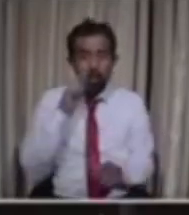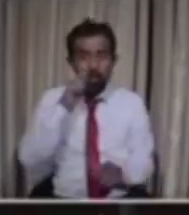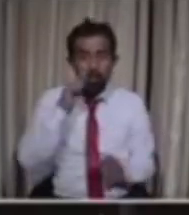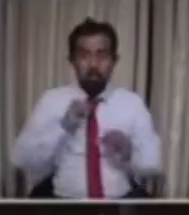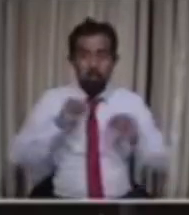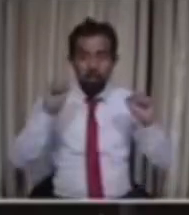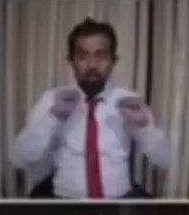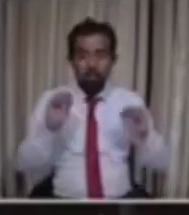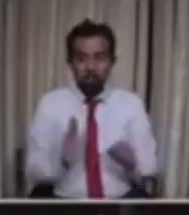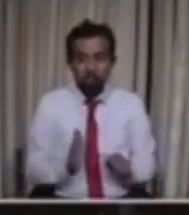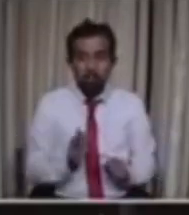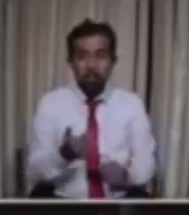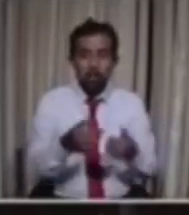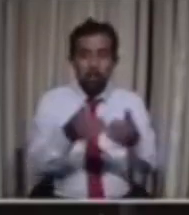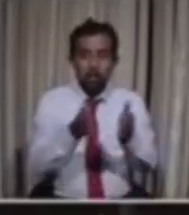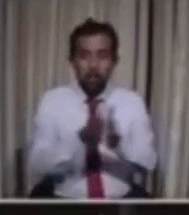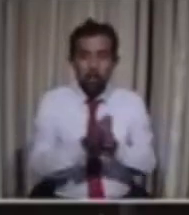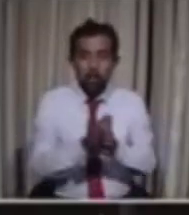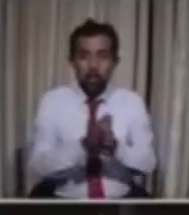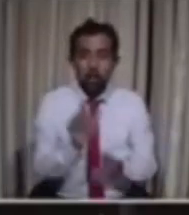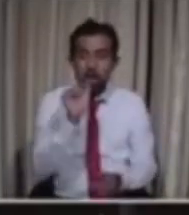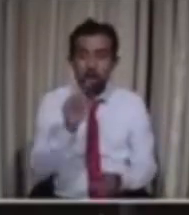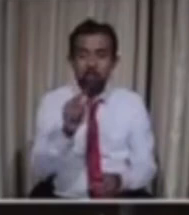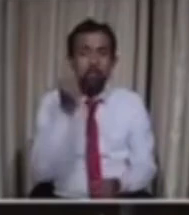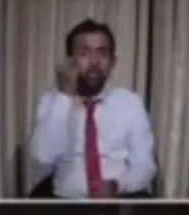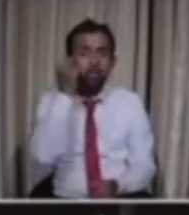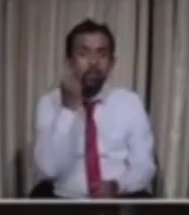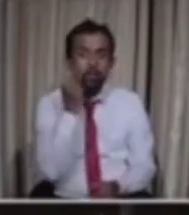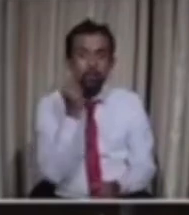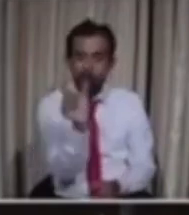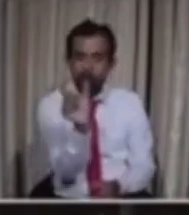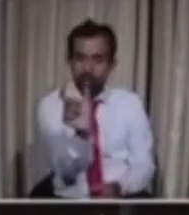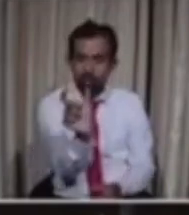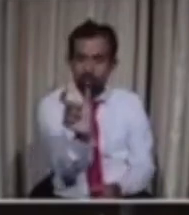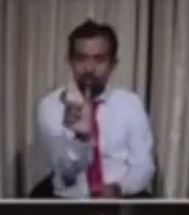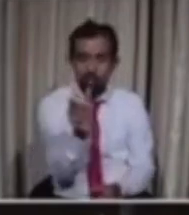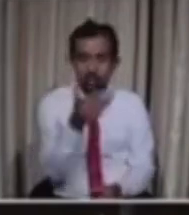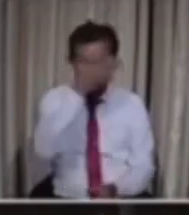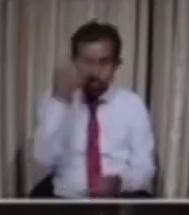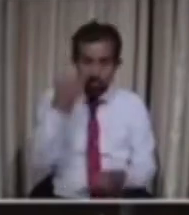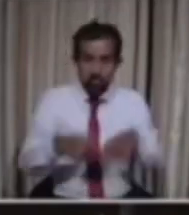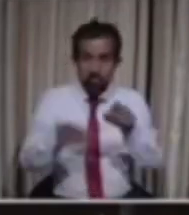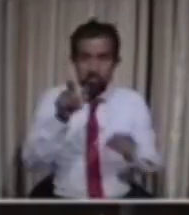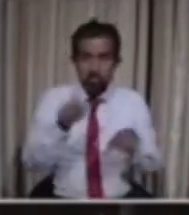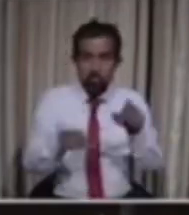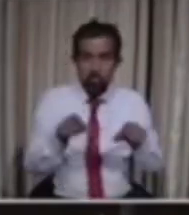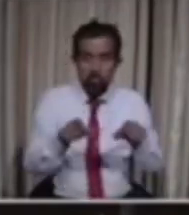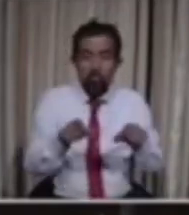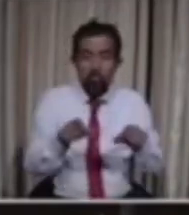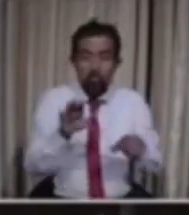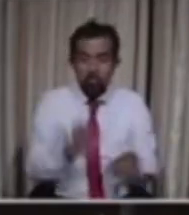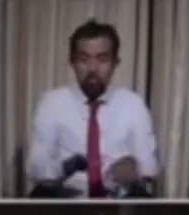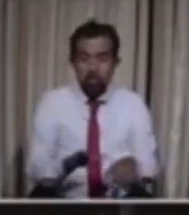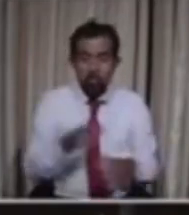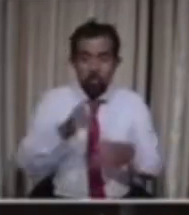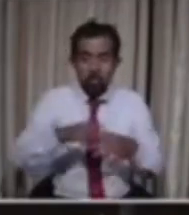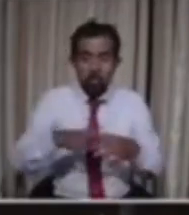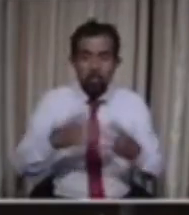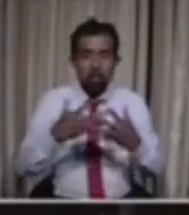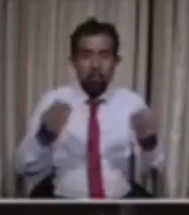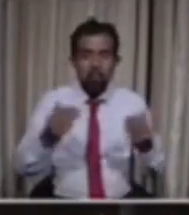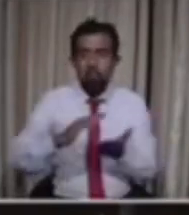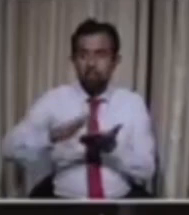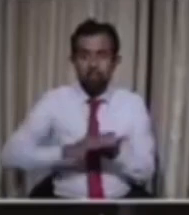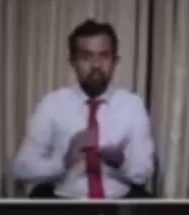வந்து இந்த சபையிலிருந்து கிடைக்கக்கூடிய சகல விதமான சுகங்களையும் அனுபவிப்பதற்காக உங்களுக்கு எதிராக